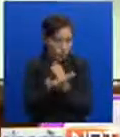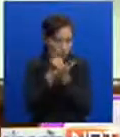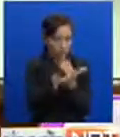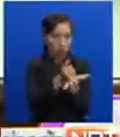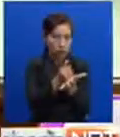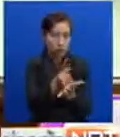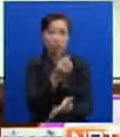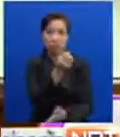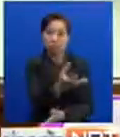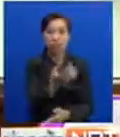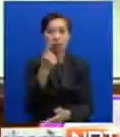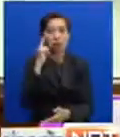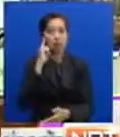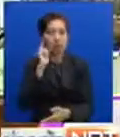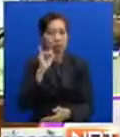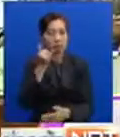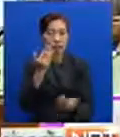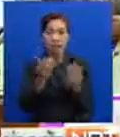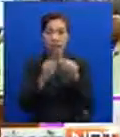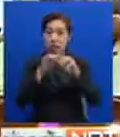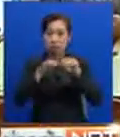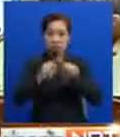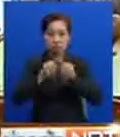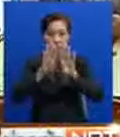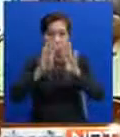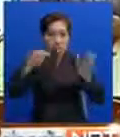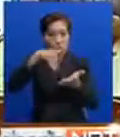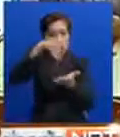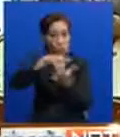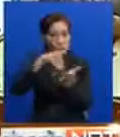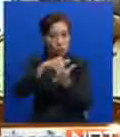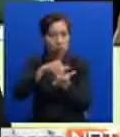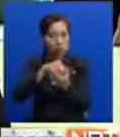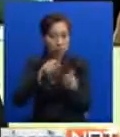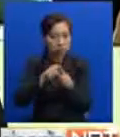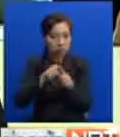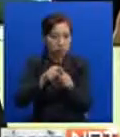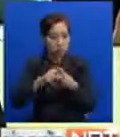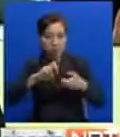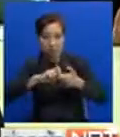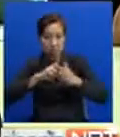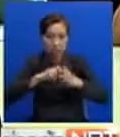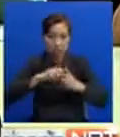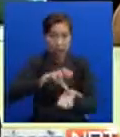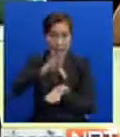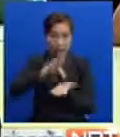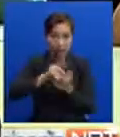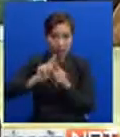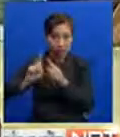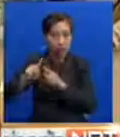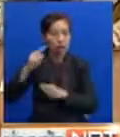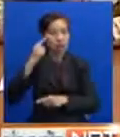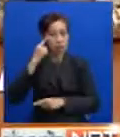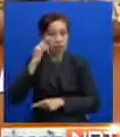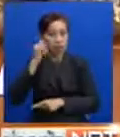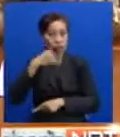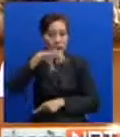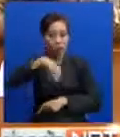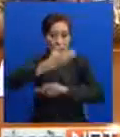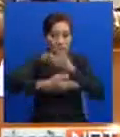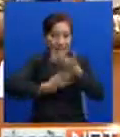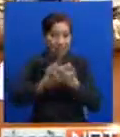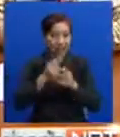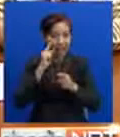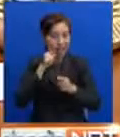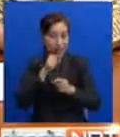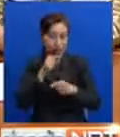ขึ้นการเตรียมเปิดศูนย์รับเรื่องร้องทุกข์ตามห้างสรรพสินค้าจึงเป็นหนึ่งทางเลือกที่หม่อมหลวงปนัดดาดิษกุลรัฐมนตรีประจำสำนักน